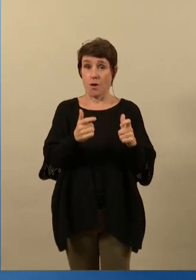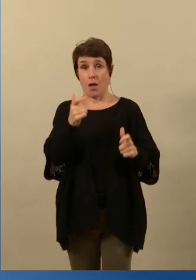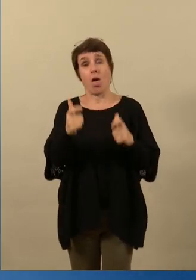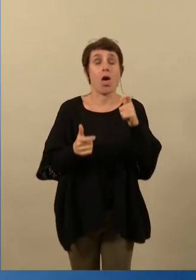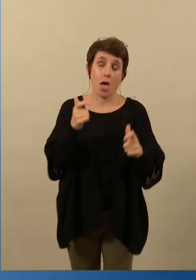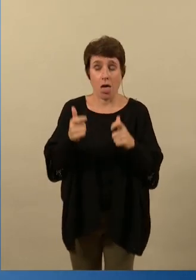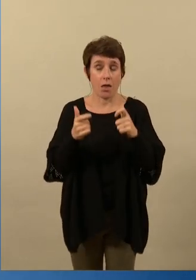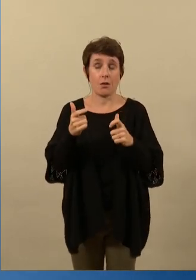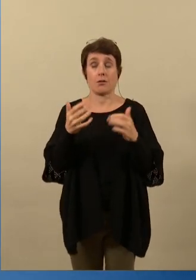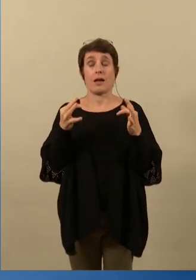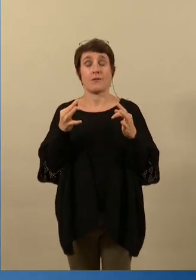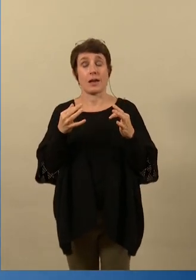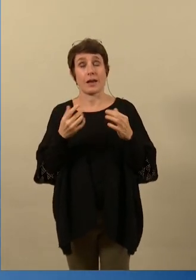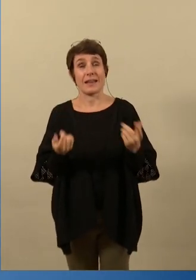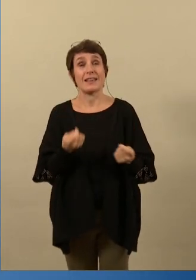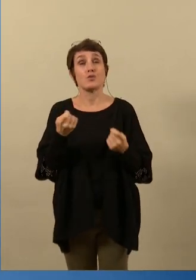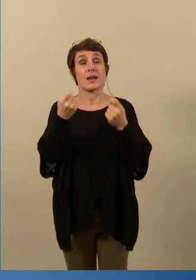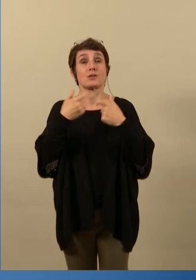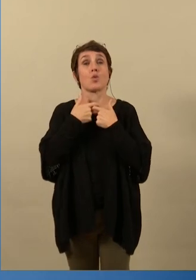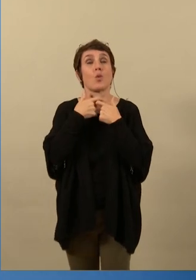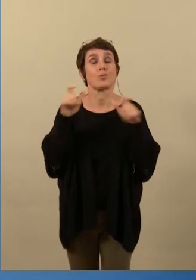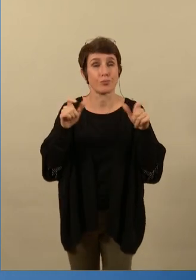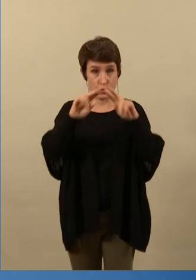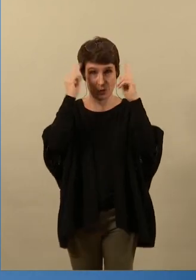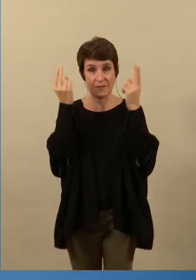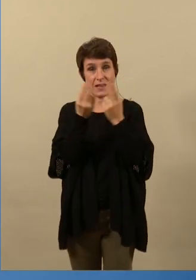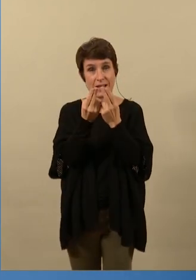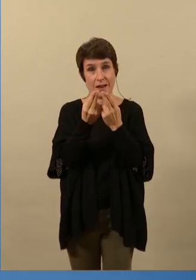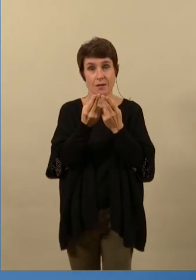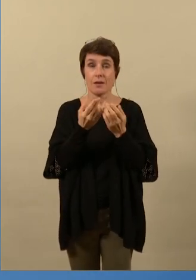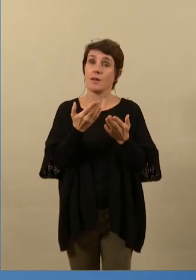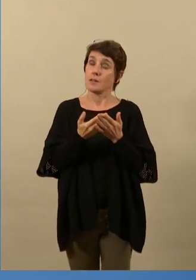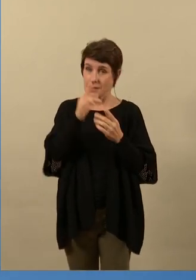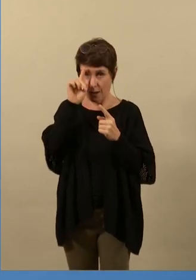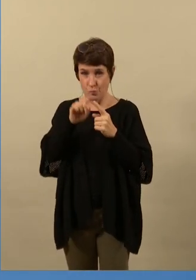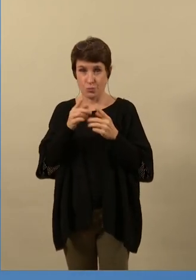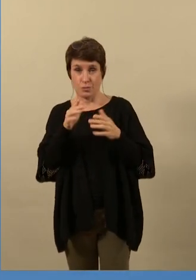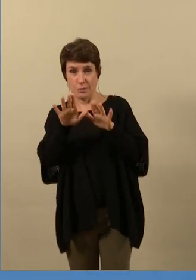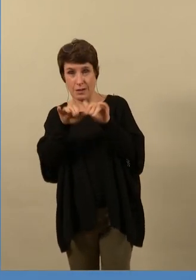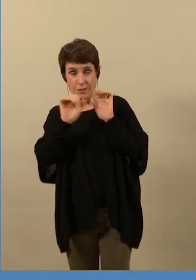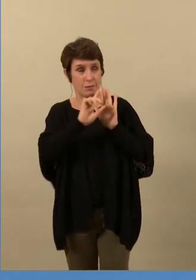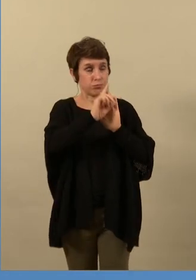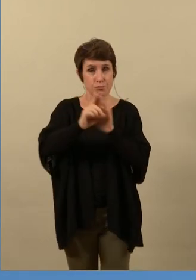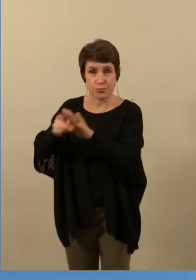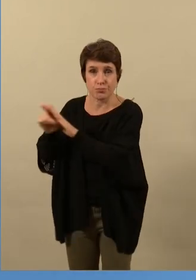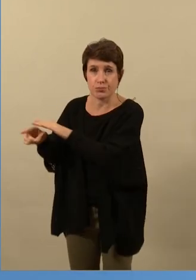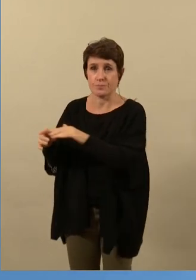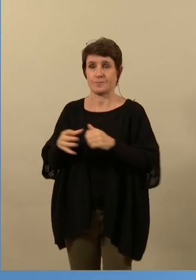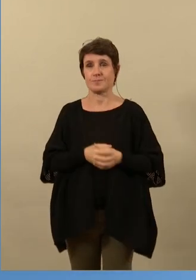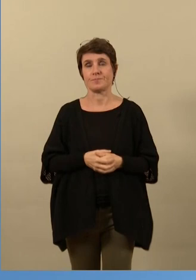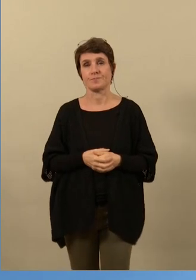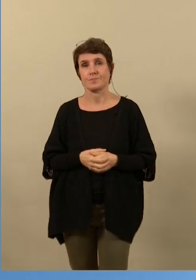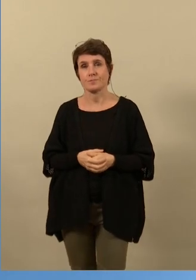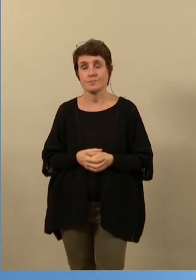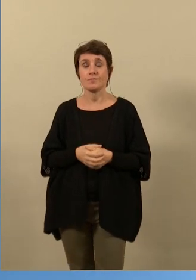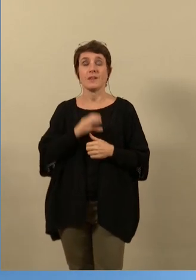universel à l'éducation qui semble une évidence mais ne l'est pas facteur de lutte contre les déterminismes aussi nous rejoignons le